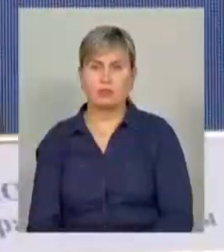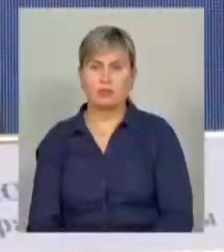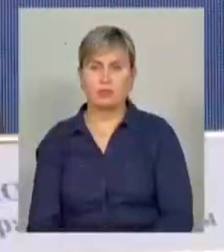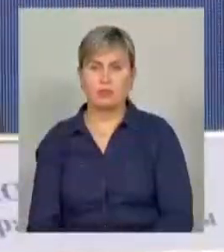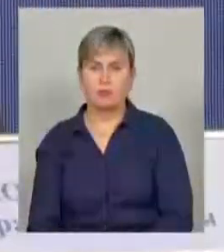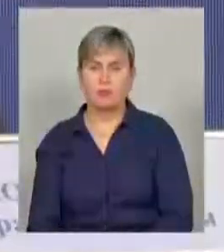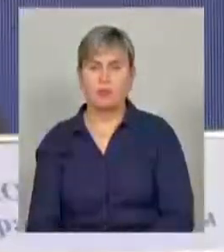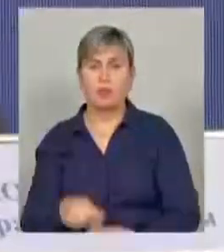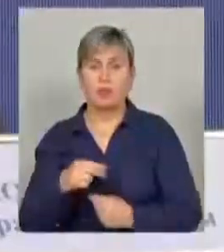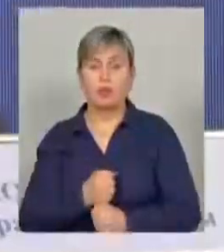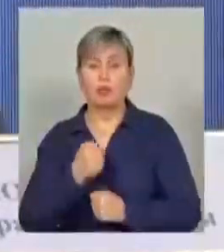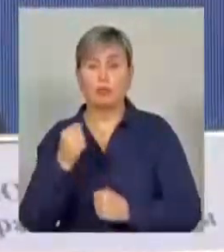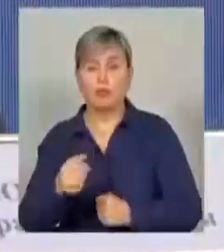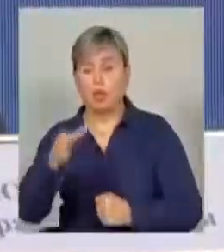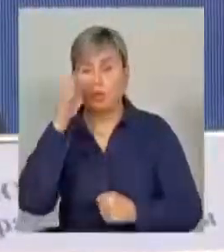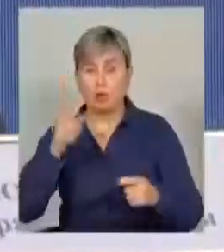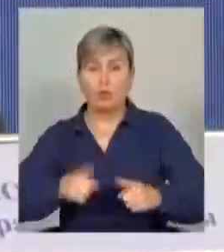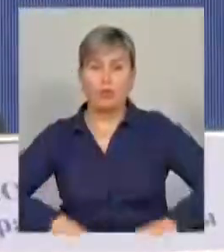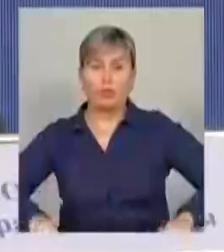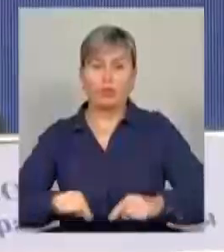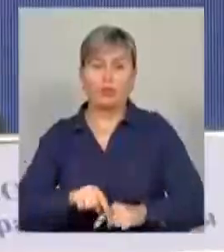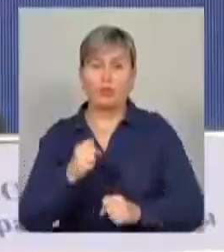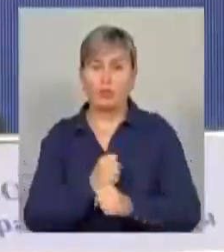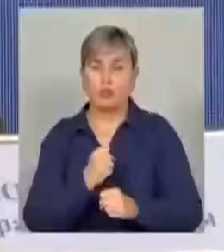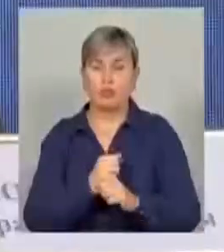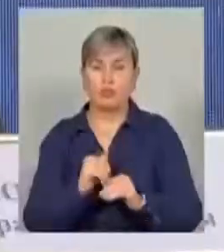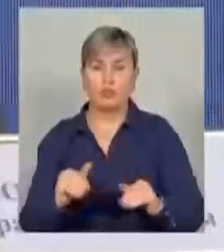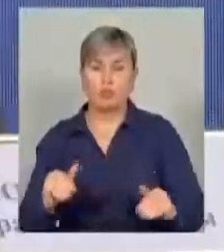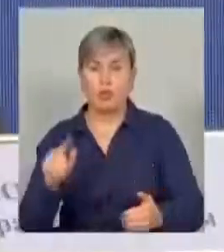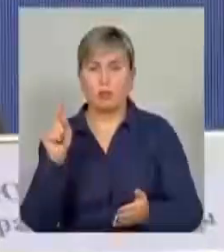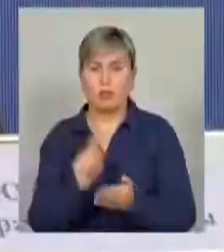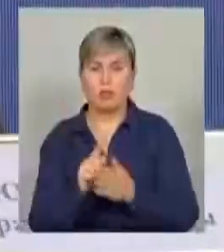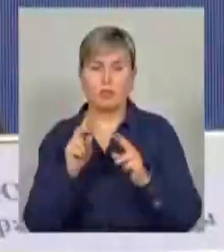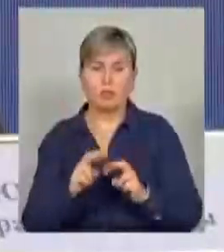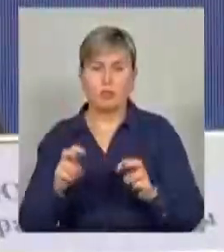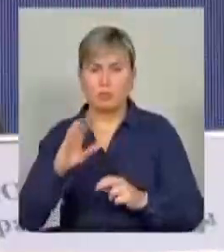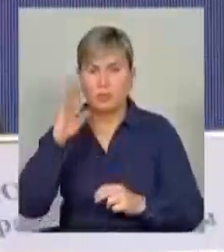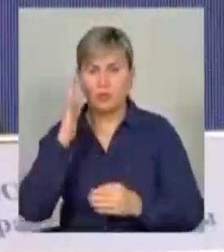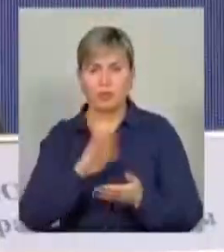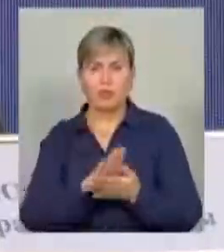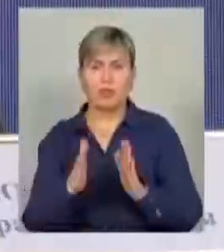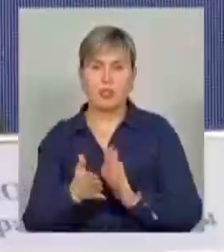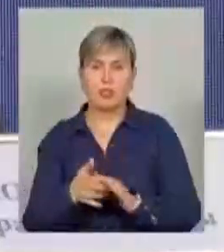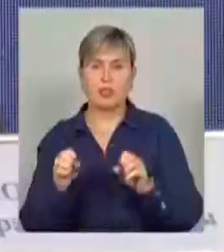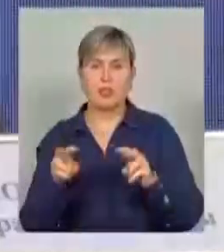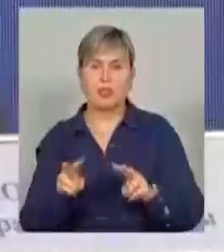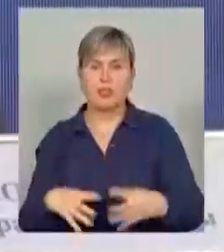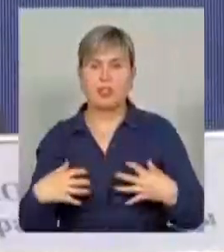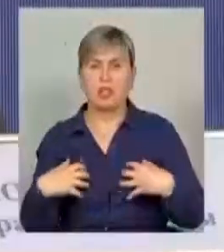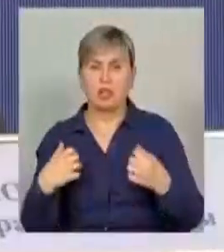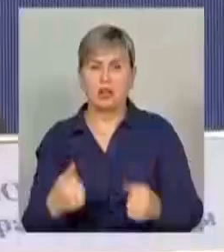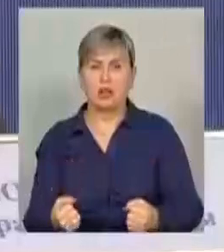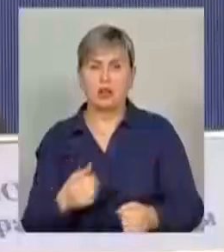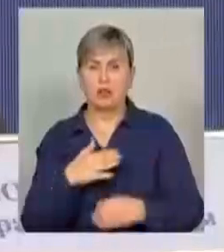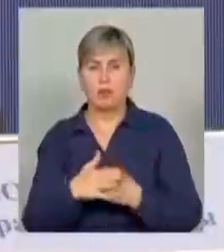При трудоустройстве в образовательные учреждения, при работе с детьми обязательно проверяют психологическое состояние специалистов, их здоровье. Перед